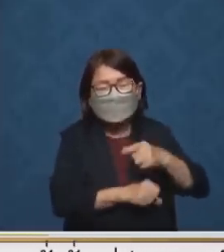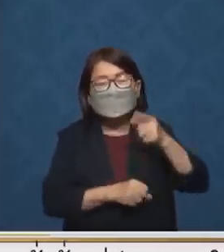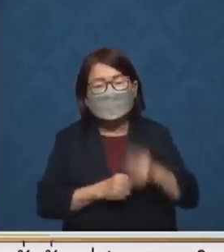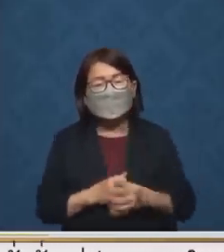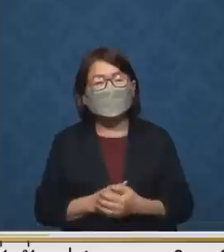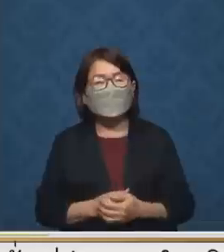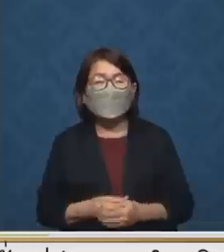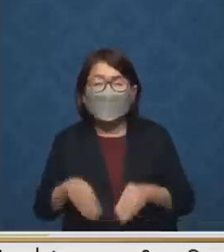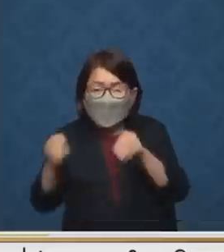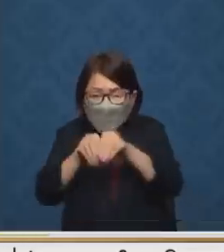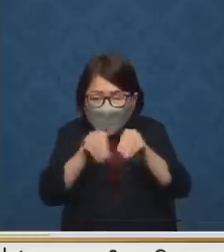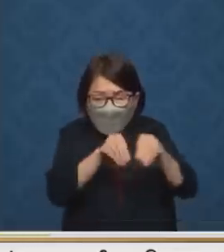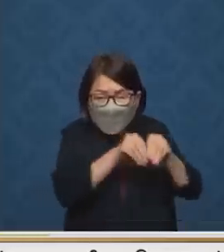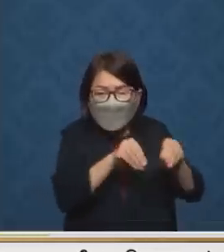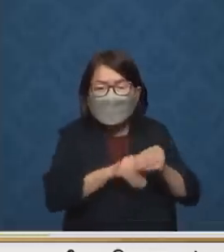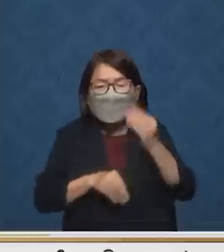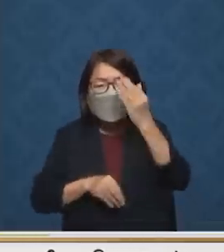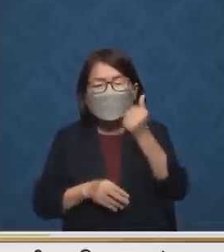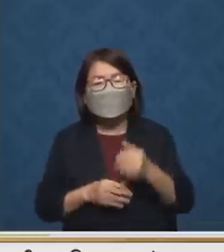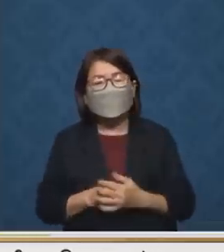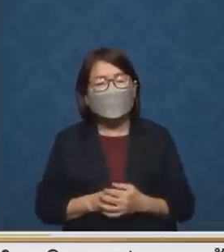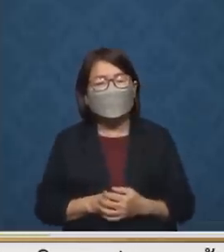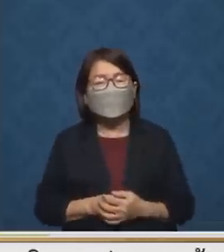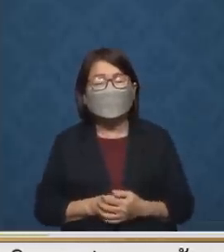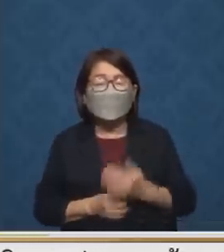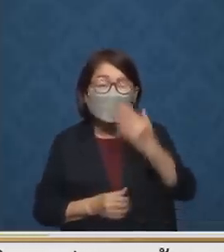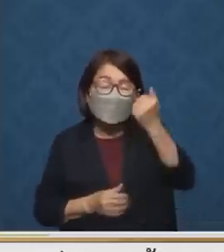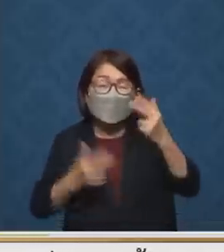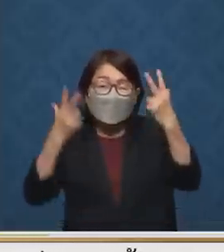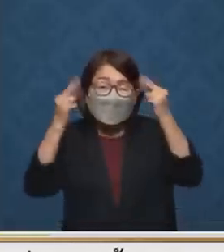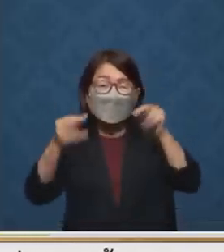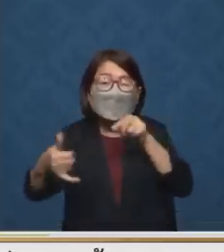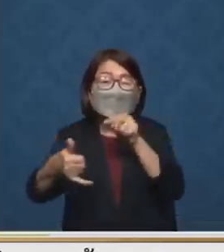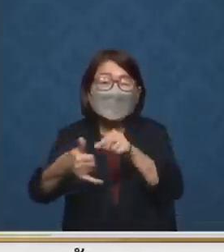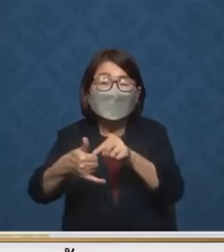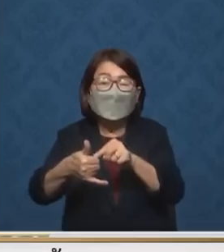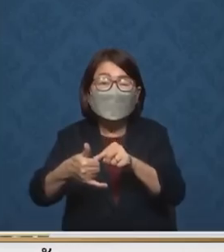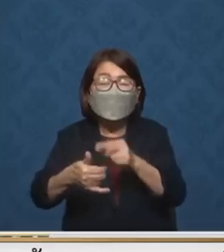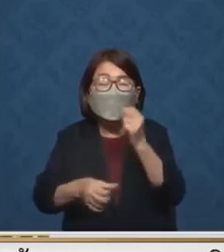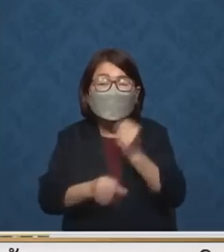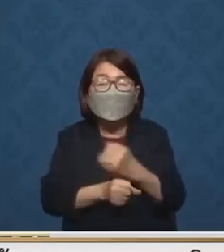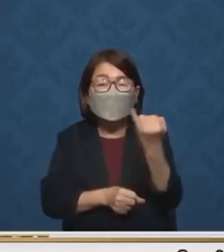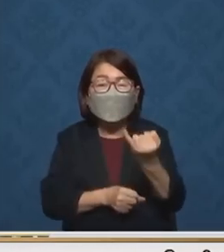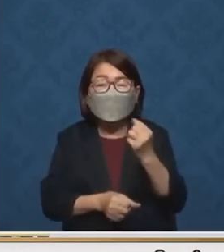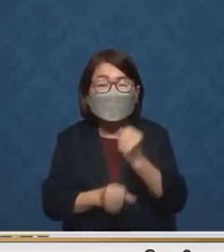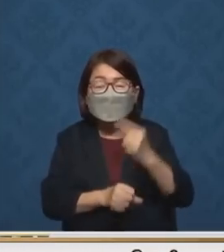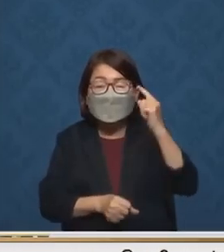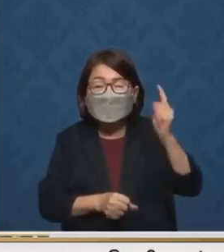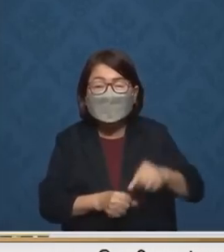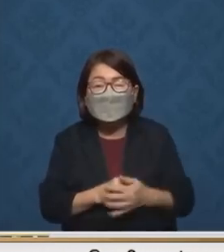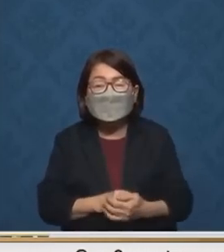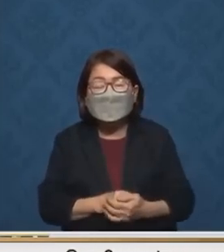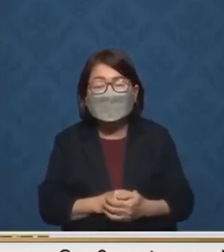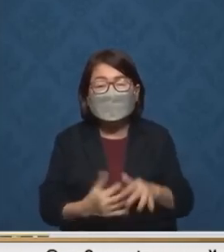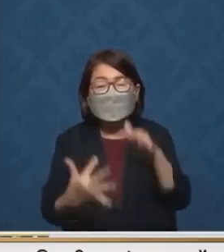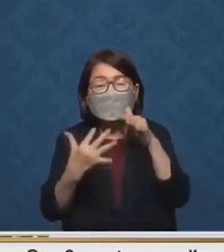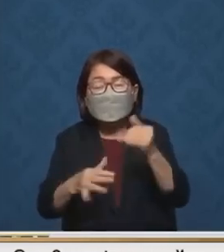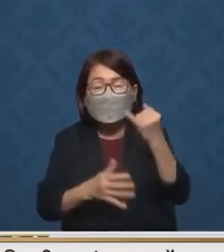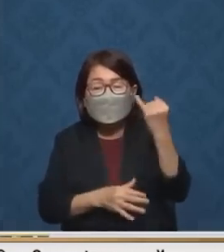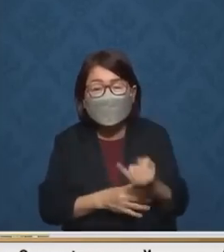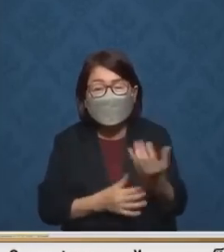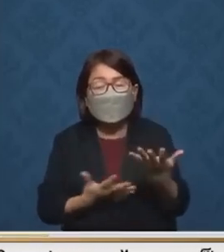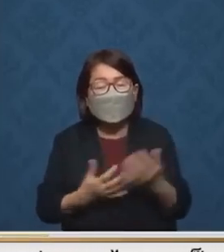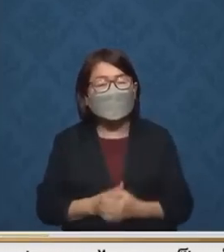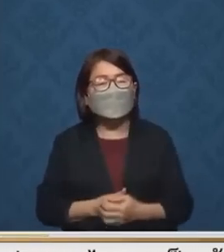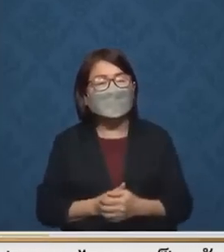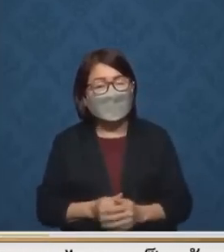ต้องที่ขนาดนั้เลยลครับ หรอท่านหนายกของท่านด้อยประสิทธิภาพในการสอสารประเมินผลงานปริ